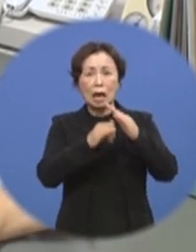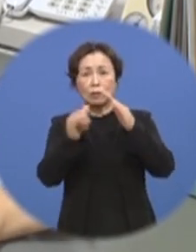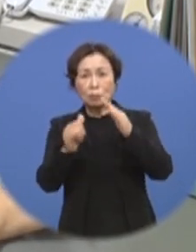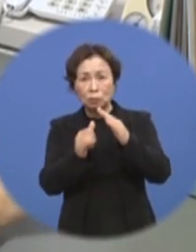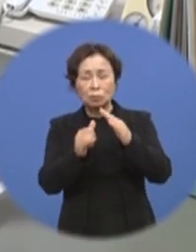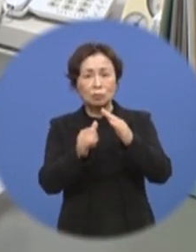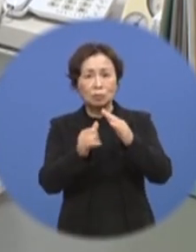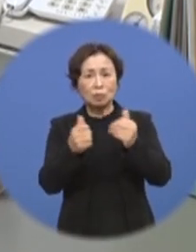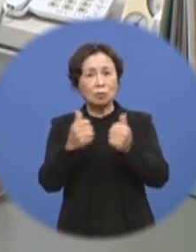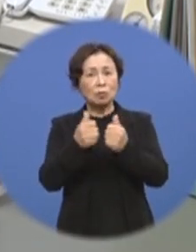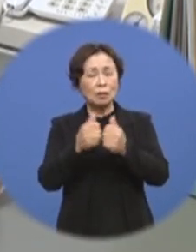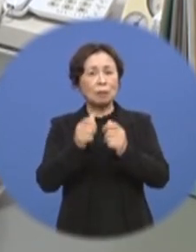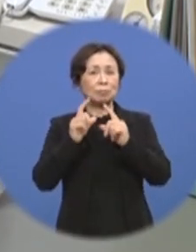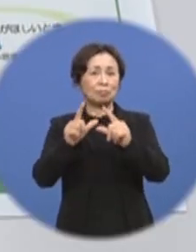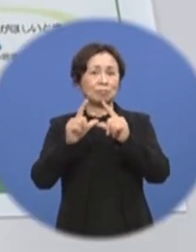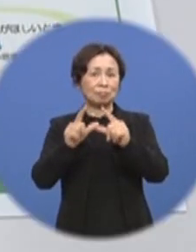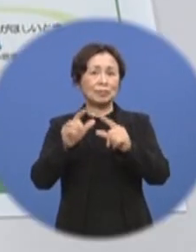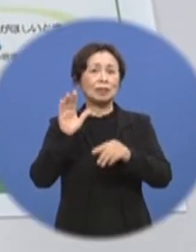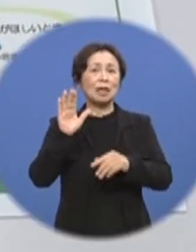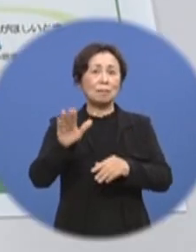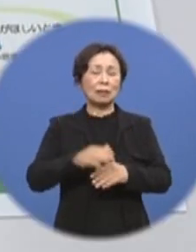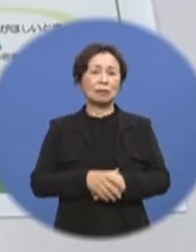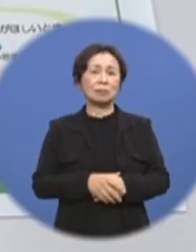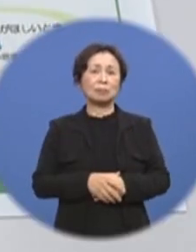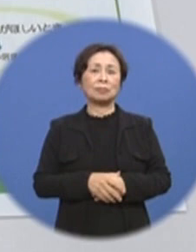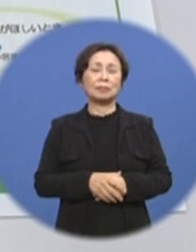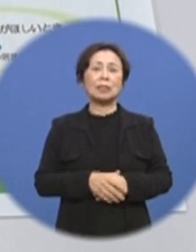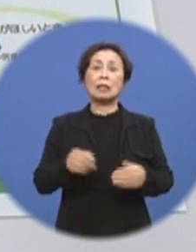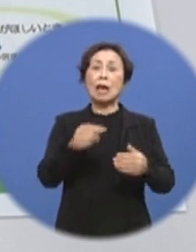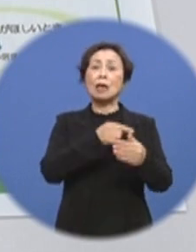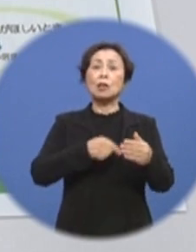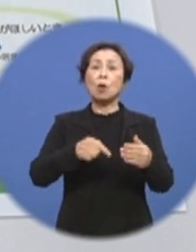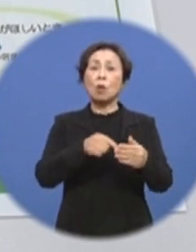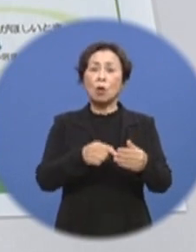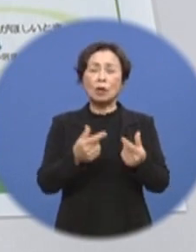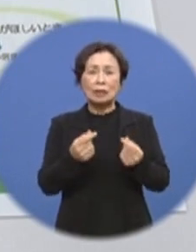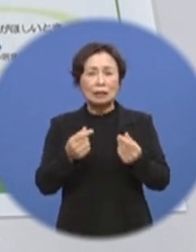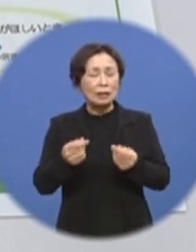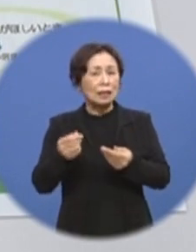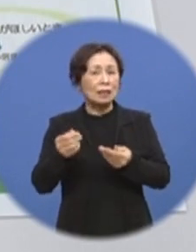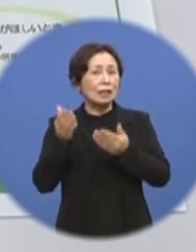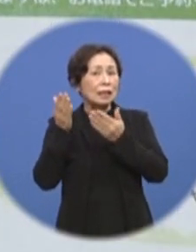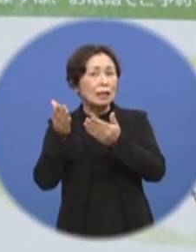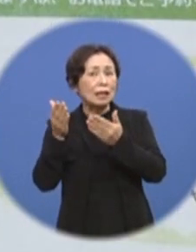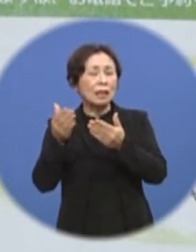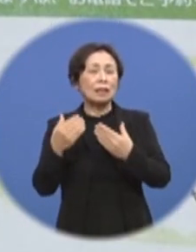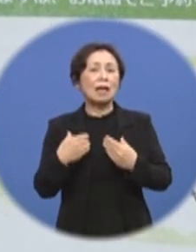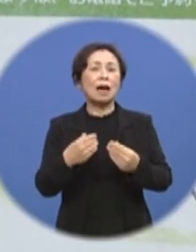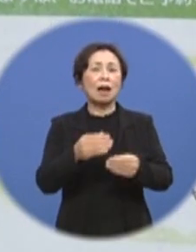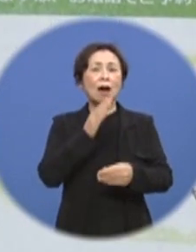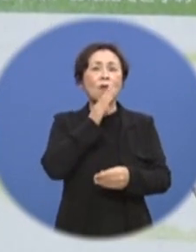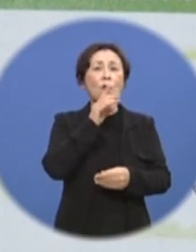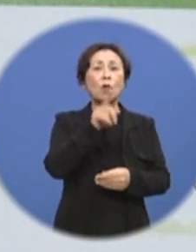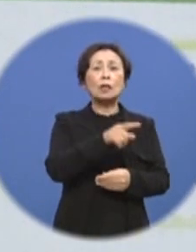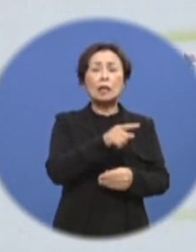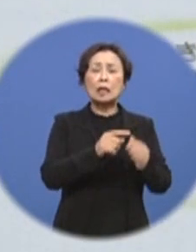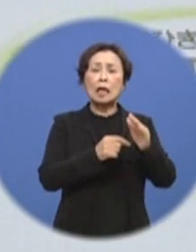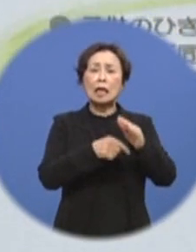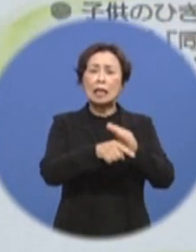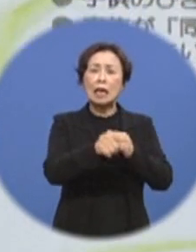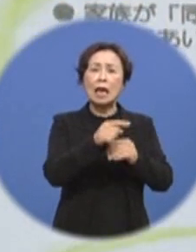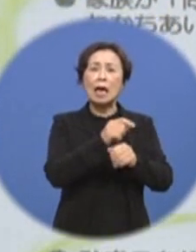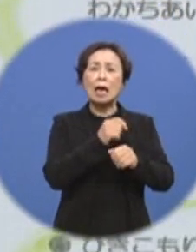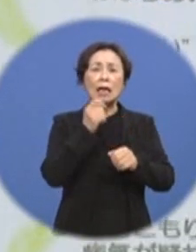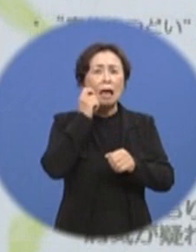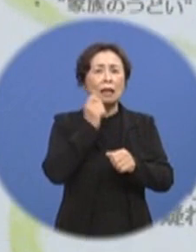対応させていただいています相談内容を丁寧にお聞きする中でご本人が外でに出られない背景